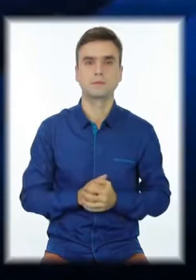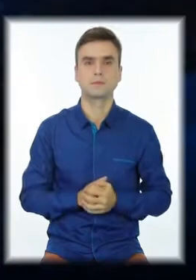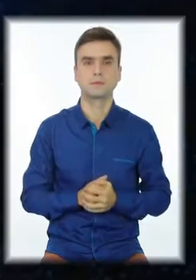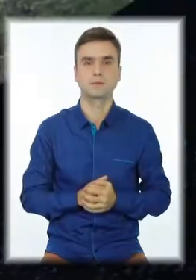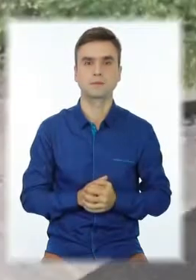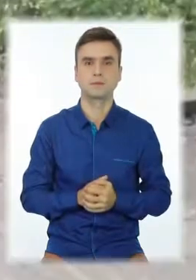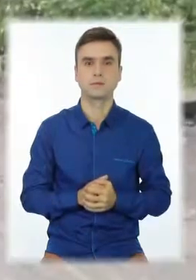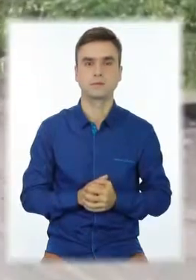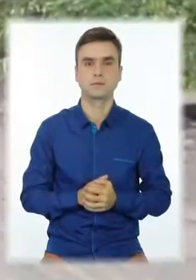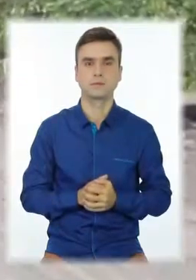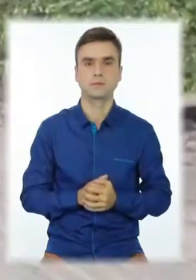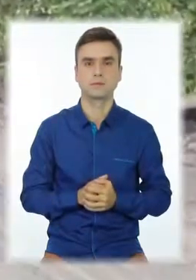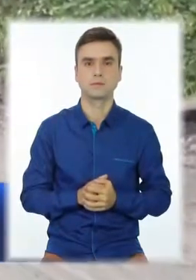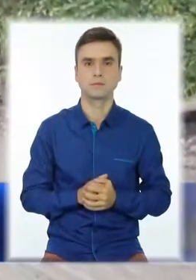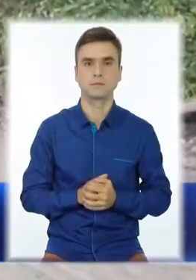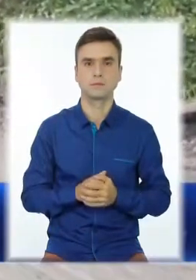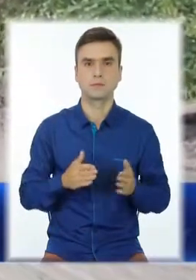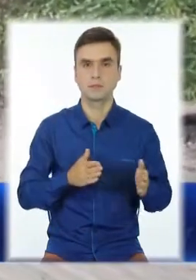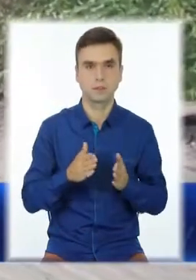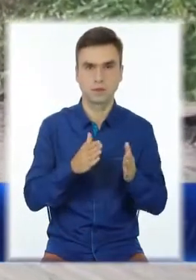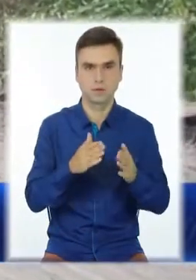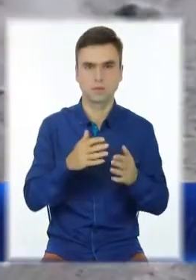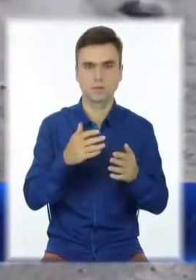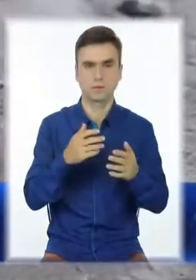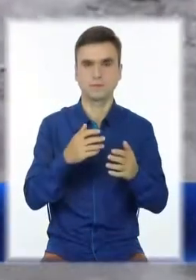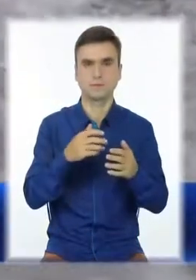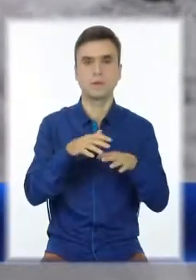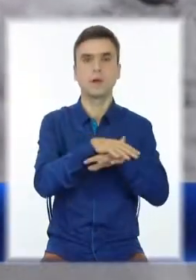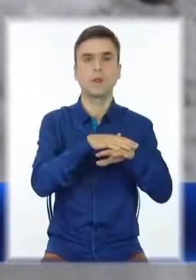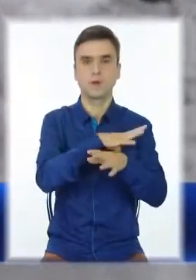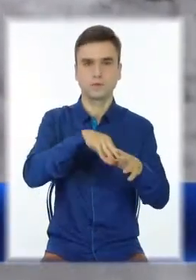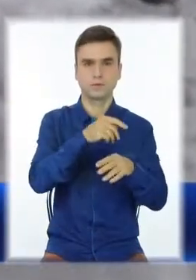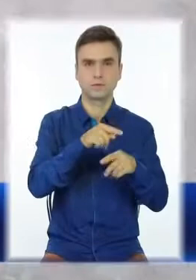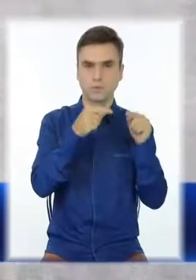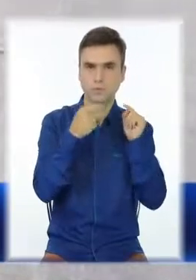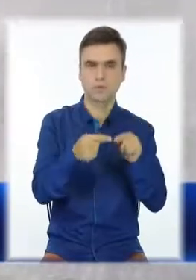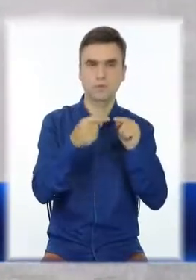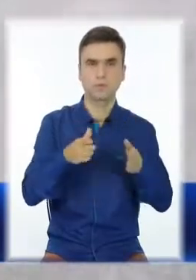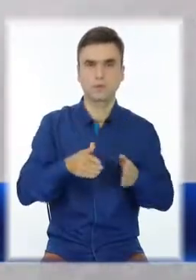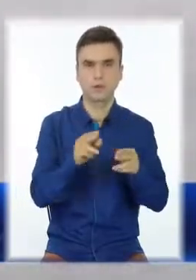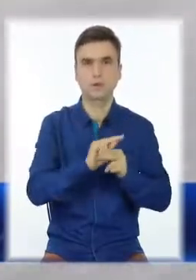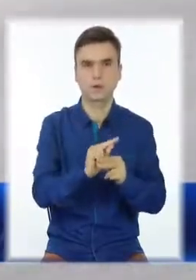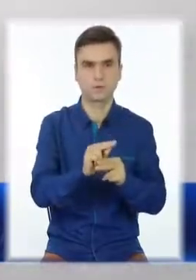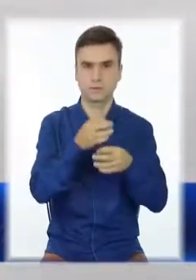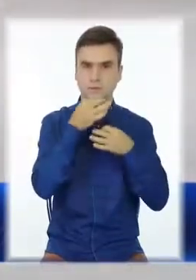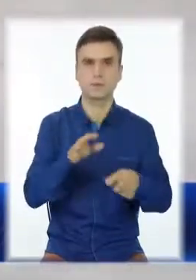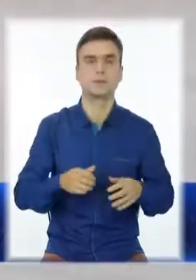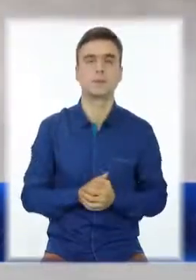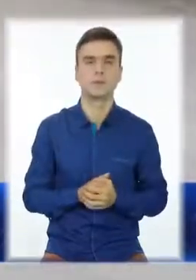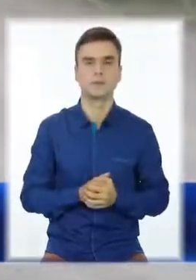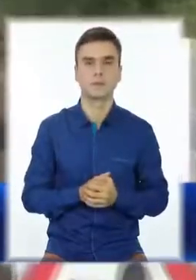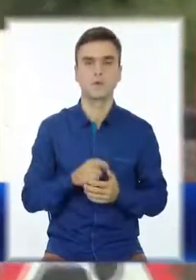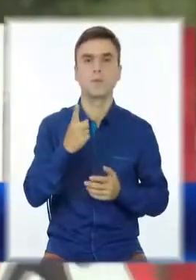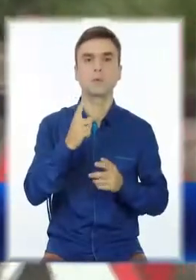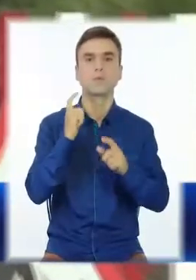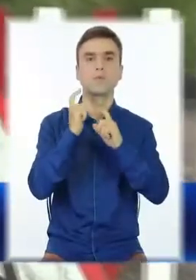Союзі. Дорога розбрату. Мешканці Карнаватки проти, щоб їх вулицю робили двосторонньою, бо кількість автівок